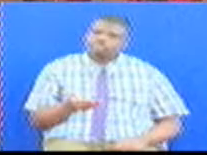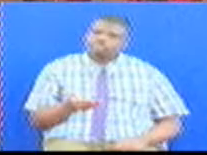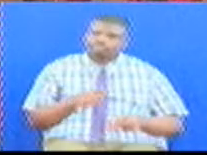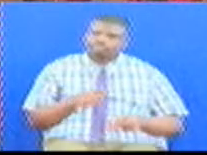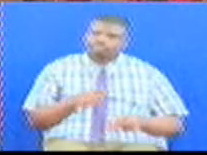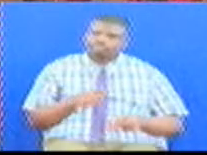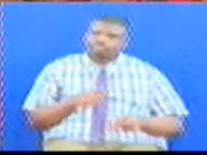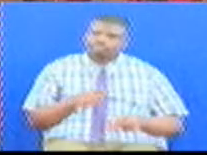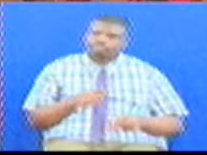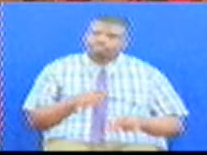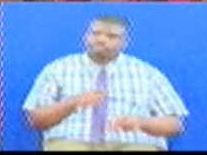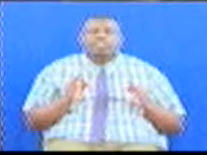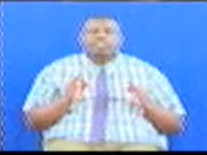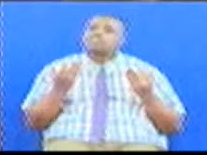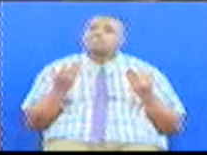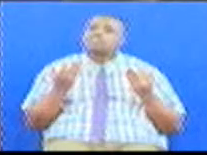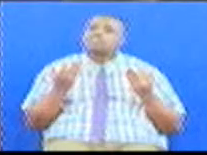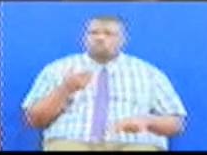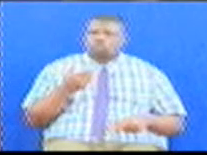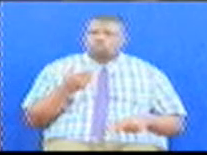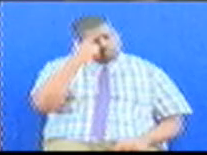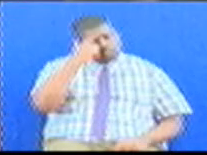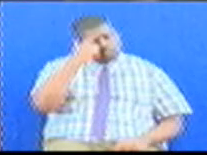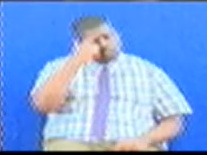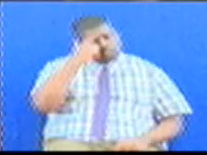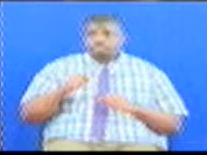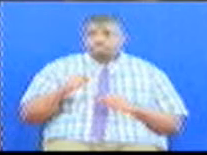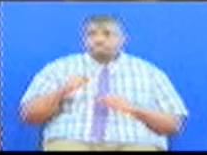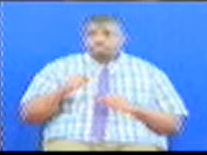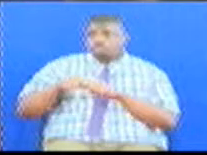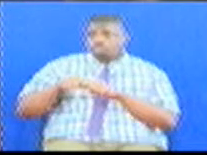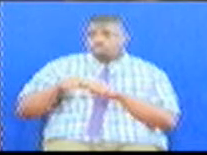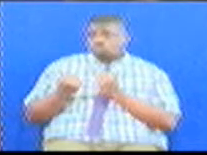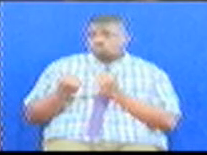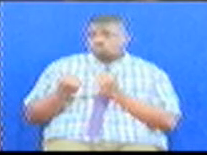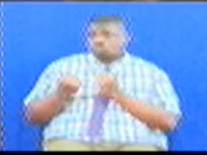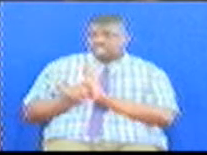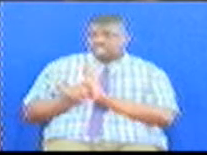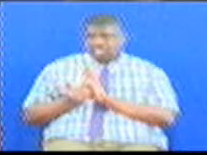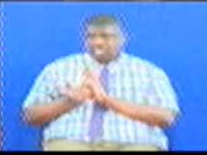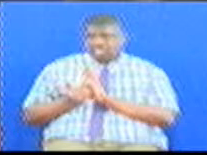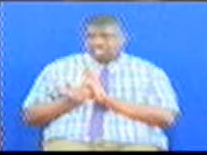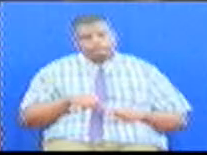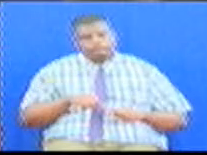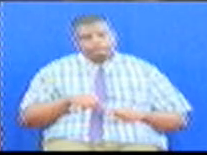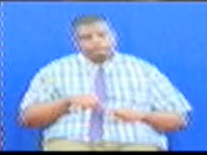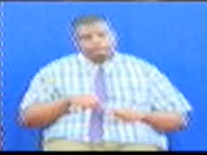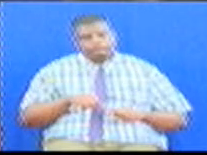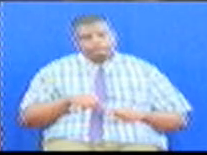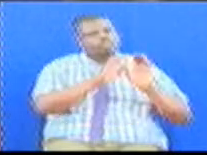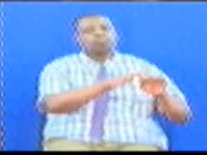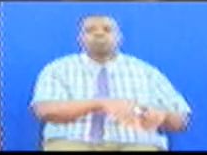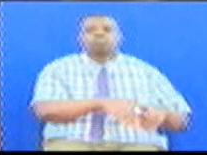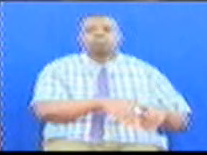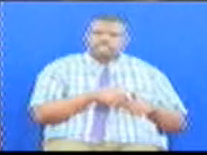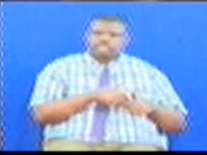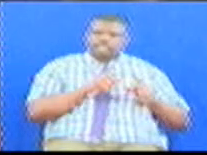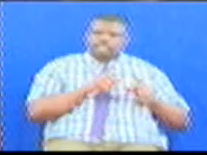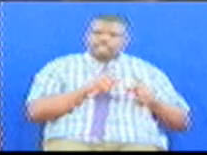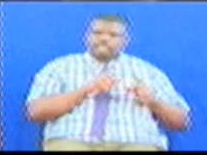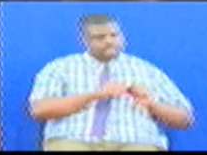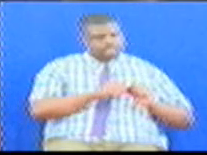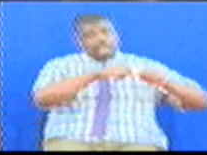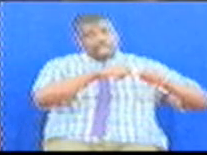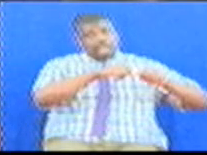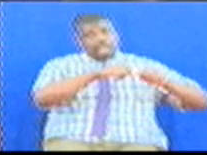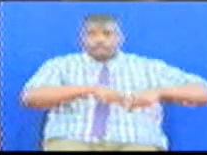ni kwa namna gani, kwa sababu tunaamini kwamba mamlaka ya kutunga sheria ni mamlaka ya Bunge ya Jamhuri ya Muungano wa Tanzania. Lakini pia mamlaka hii, kuna sheria